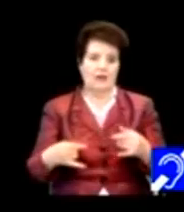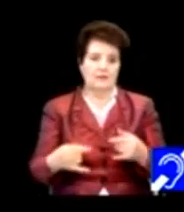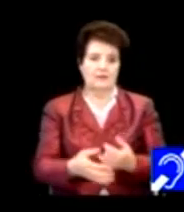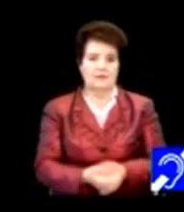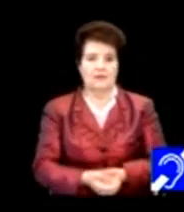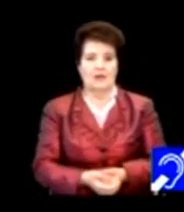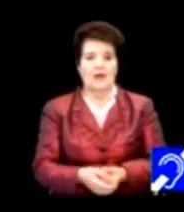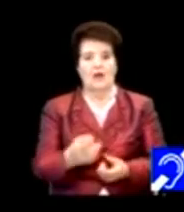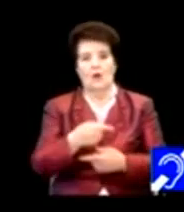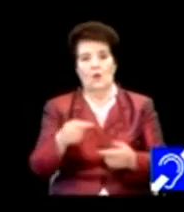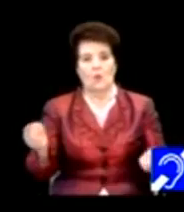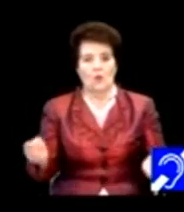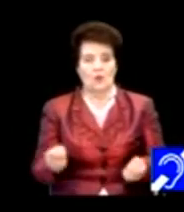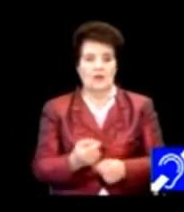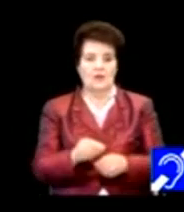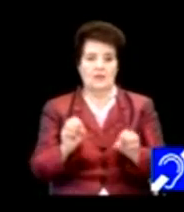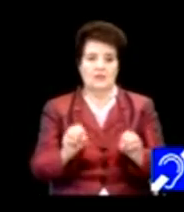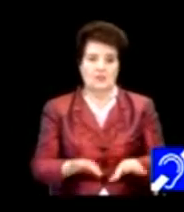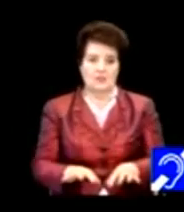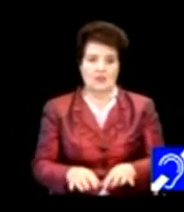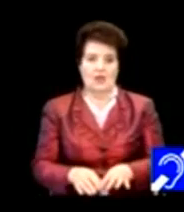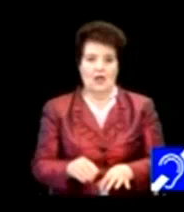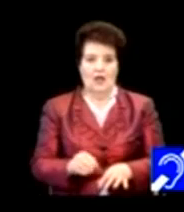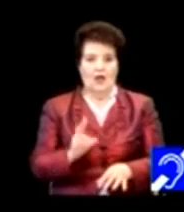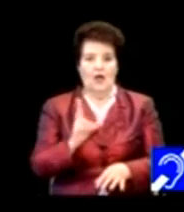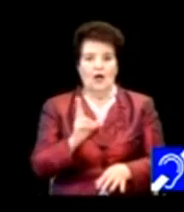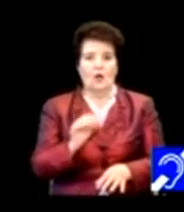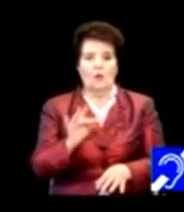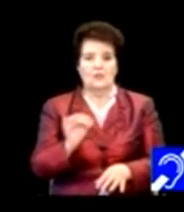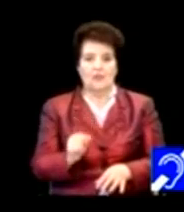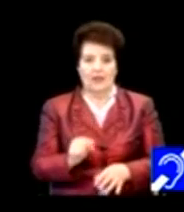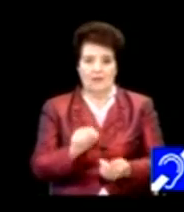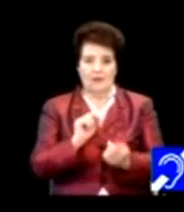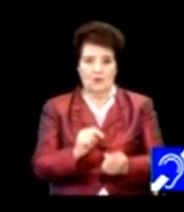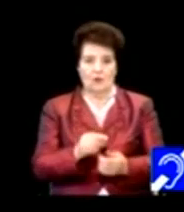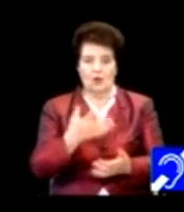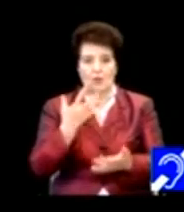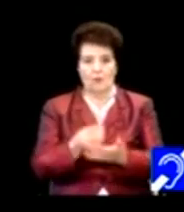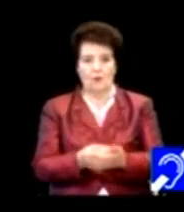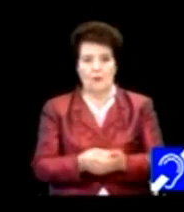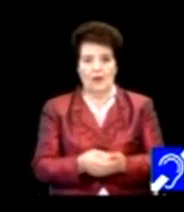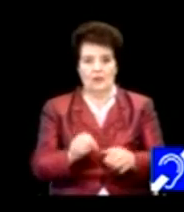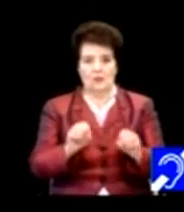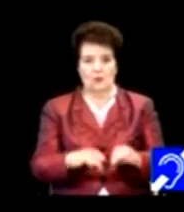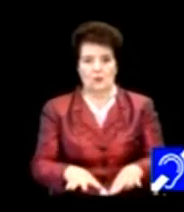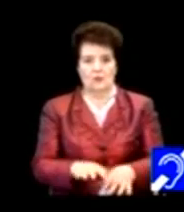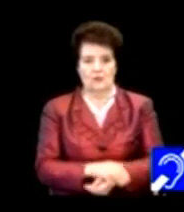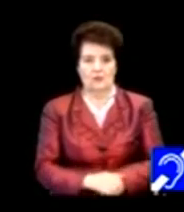Unii internauți s-au amuzat pe seama deciziilor contradictorii și au găsit propria soluție.